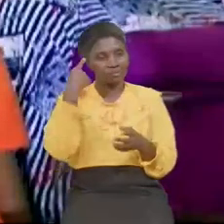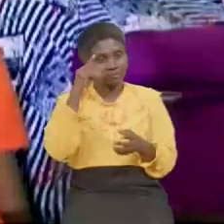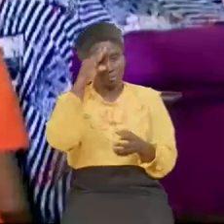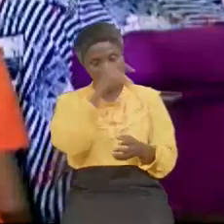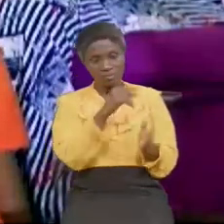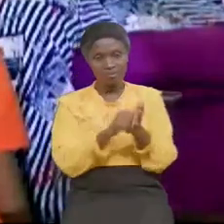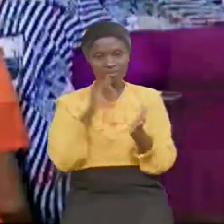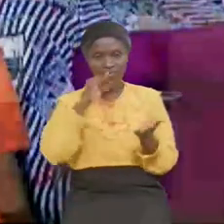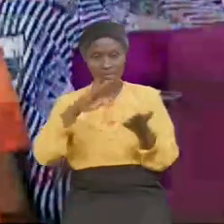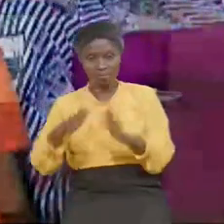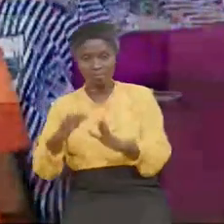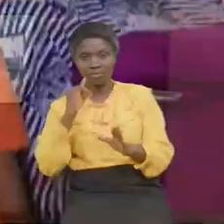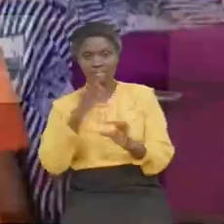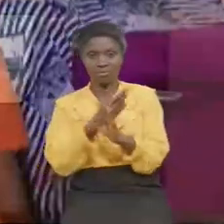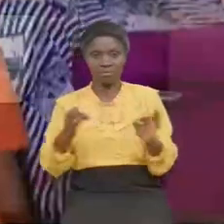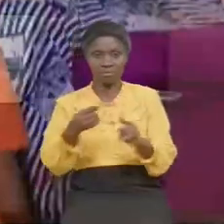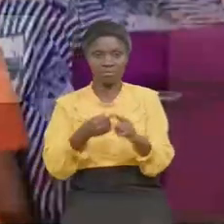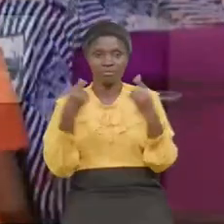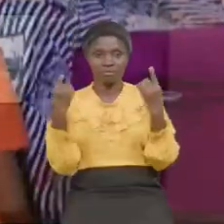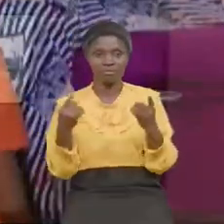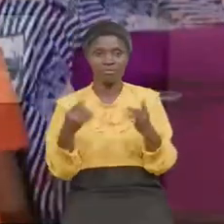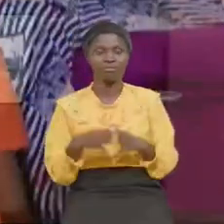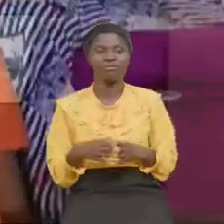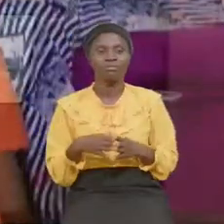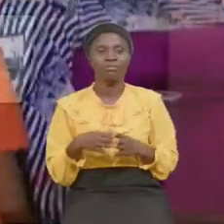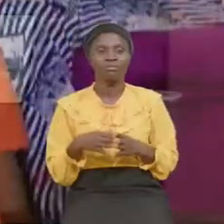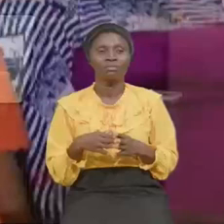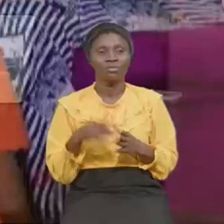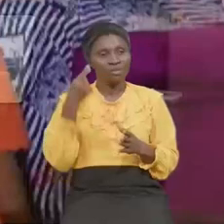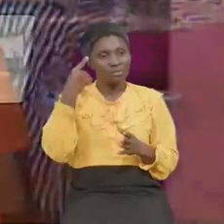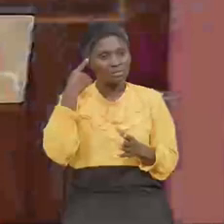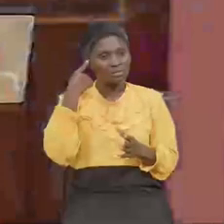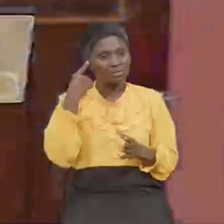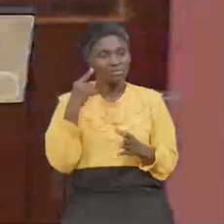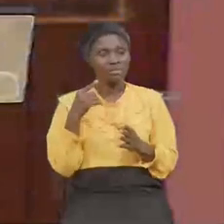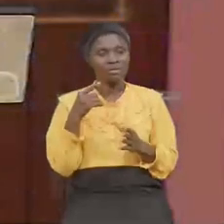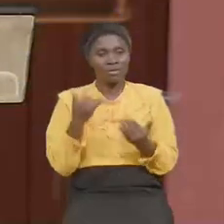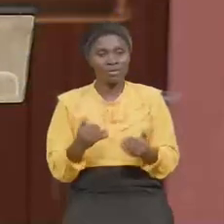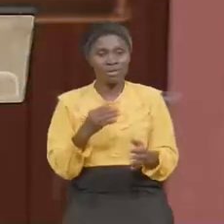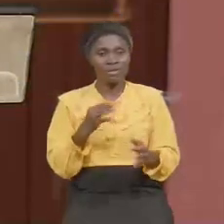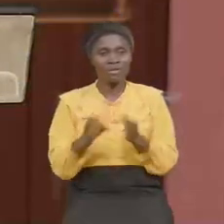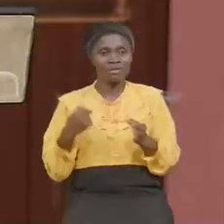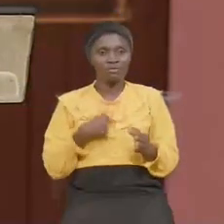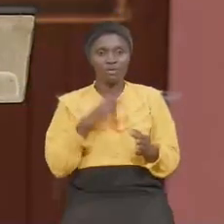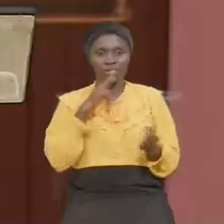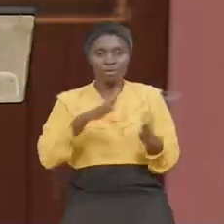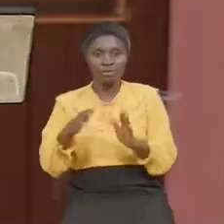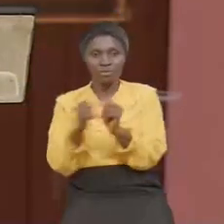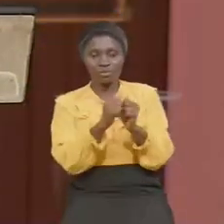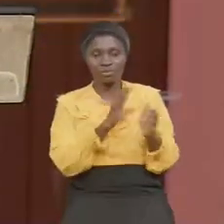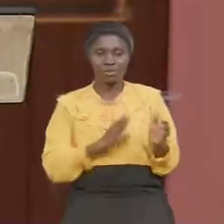péché. Or, si nous sommes morts avec Christ, nous croyons que nous vivrons aussi avec